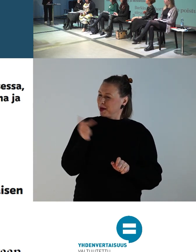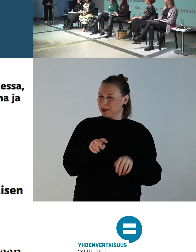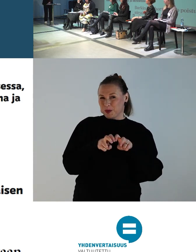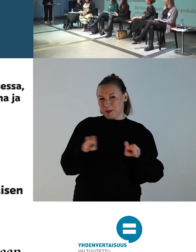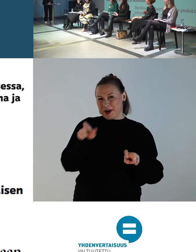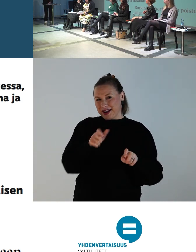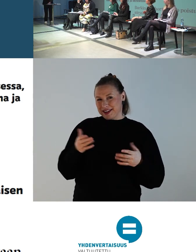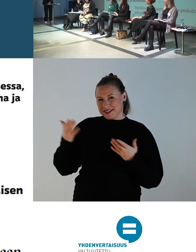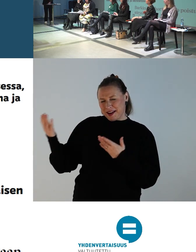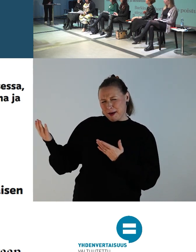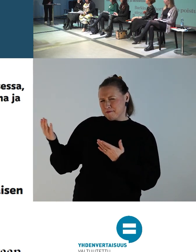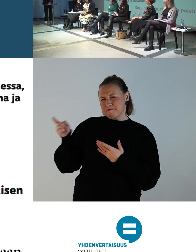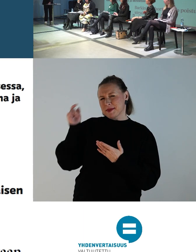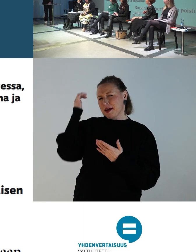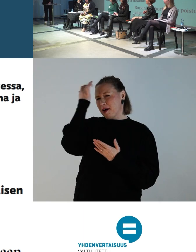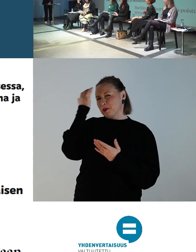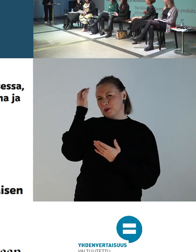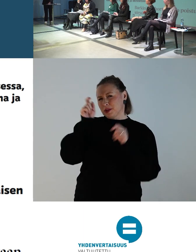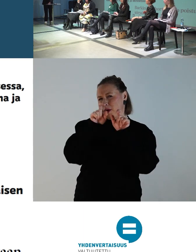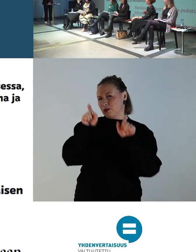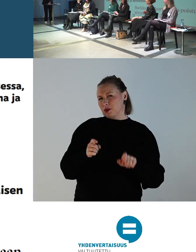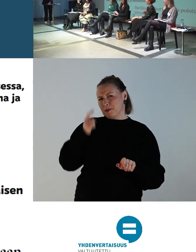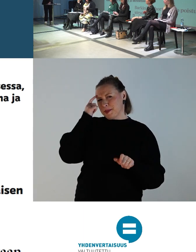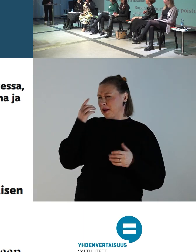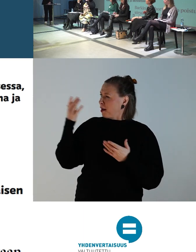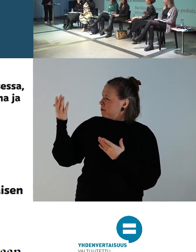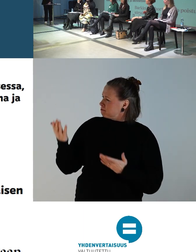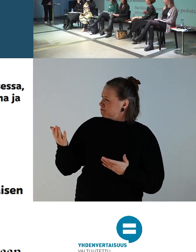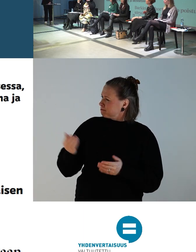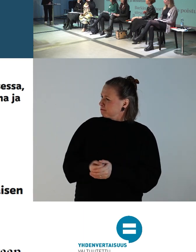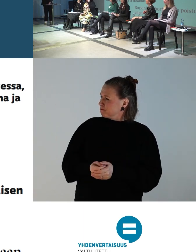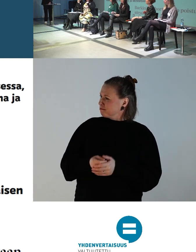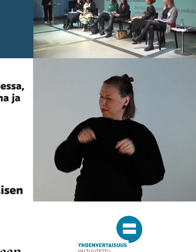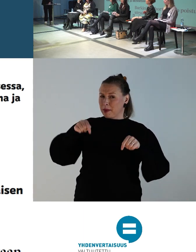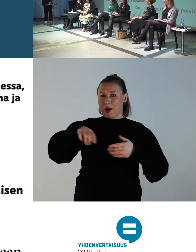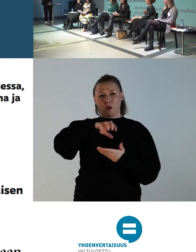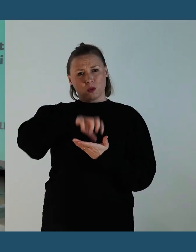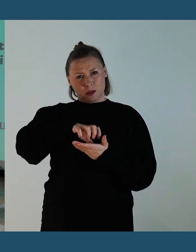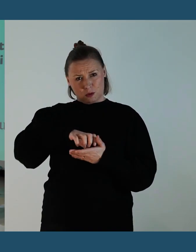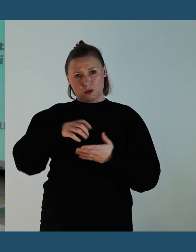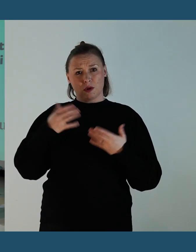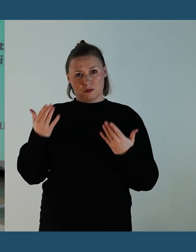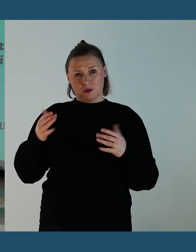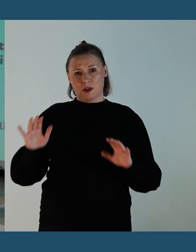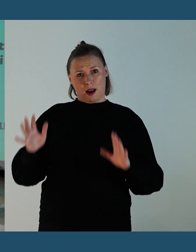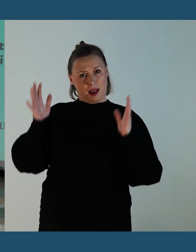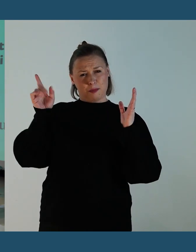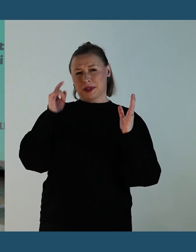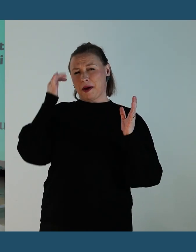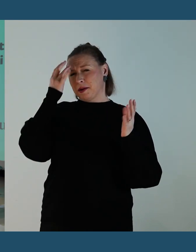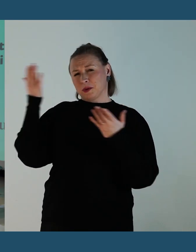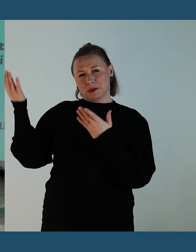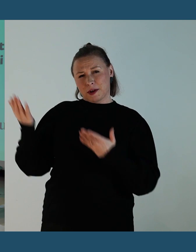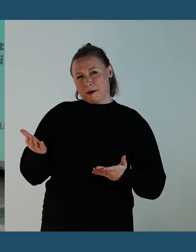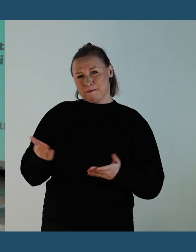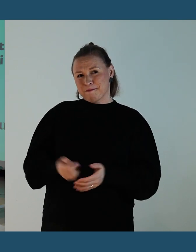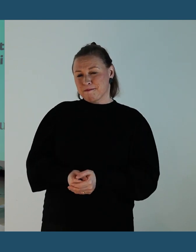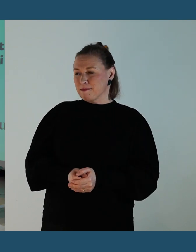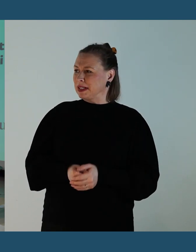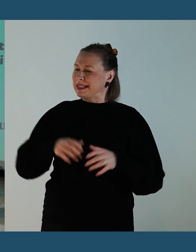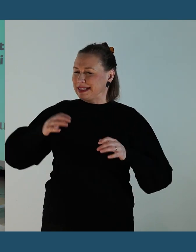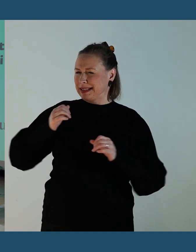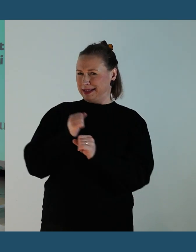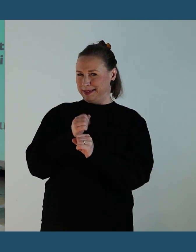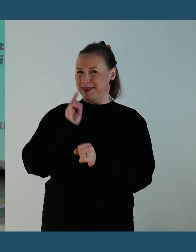mitä ajatuksia nämä otsikot herättävät teissä siitä yhteiskunnasta, jossa elämme? Ja otetaan kaikilta semmoiset